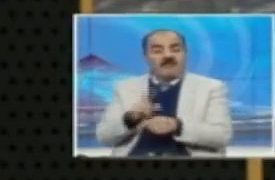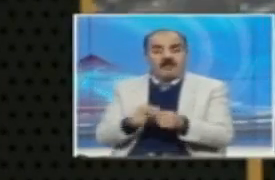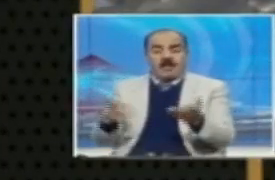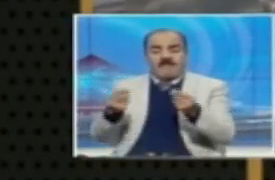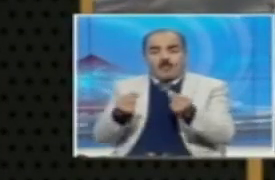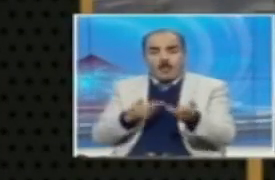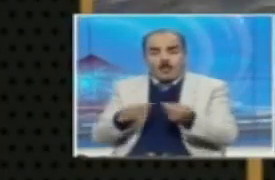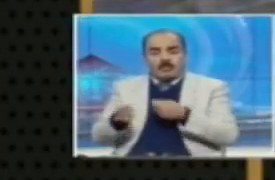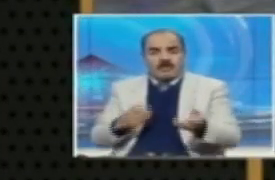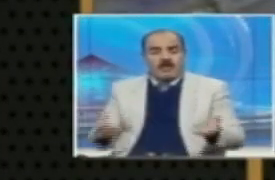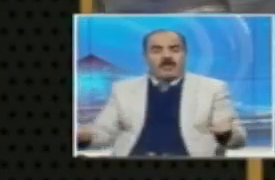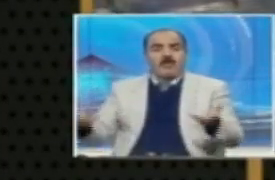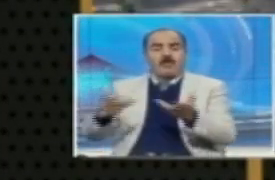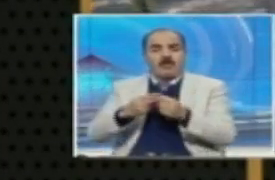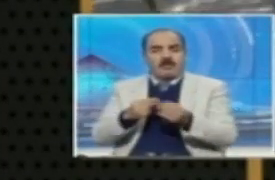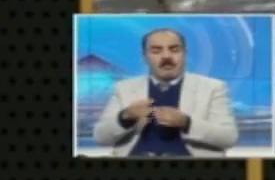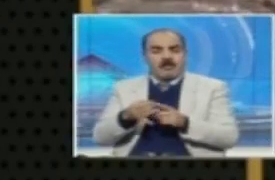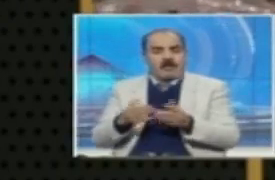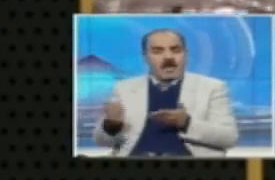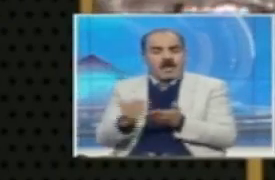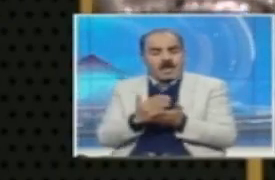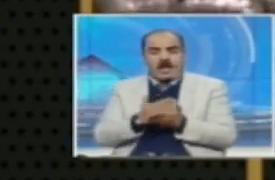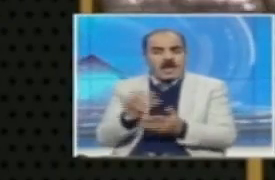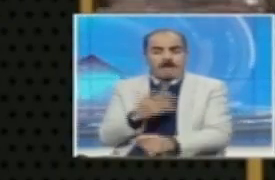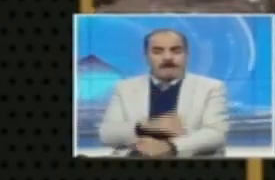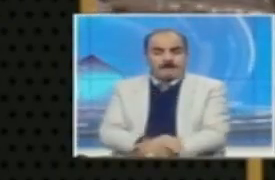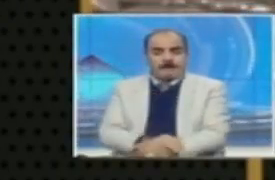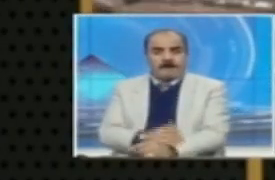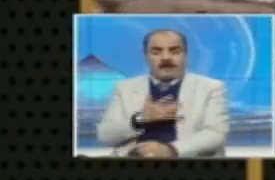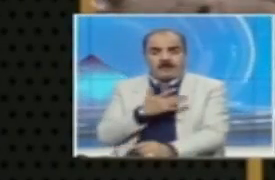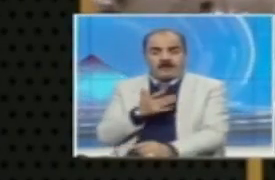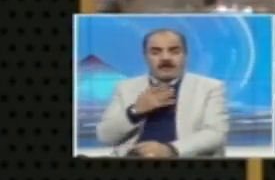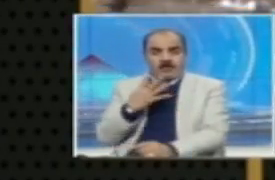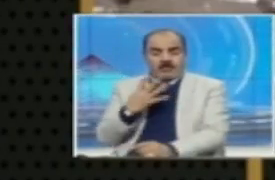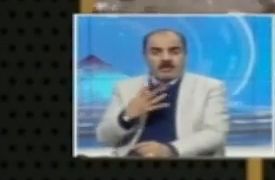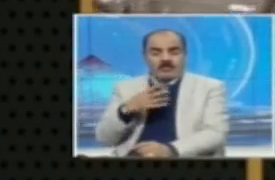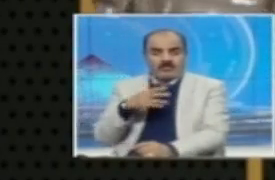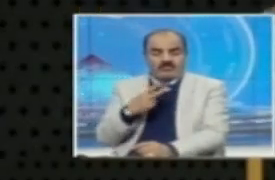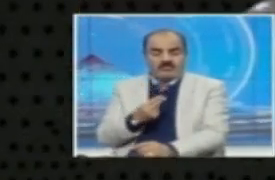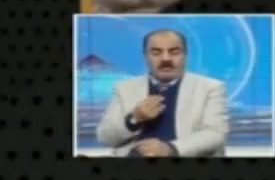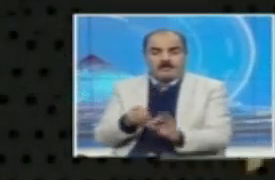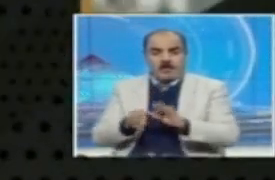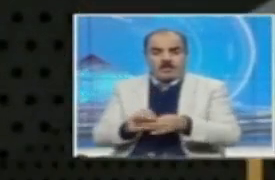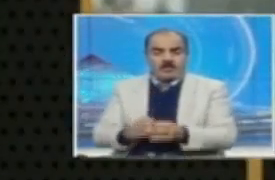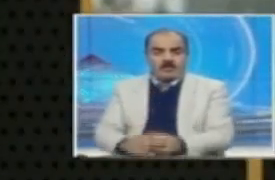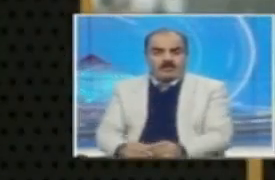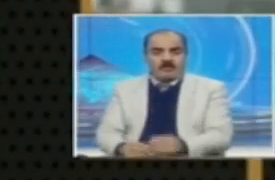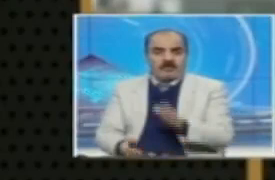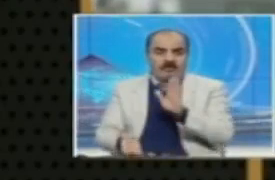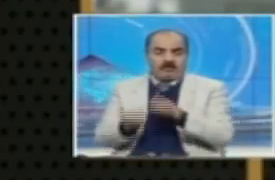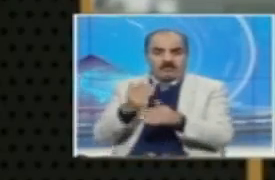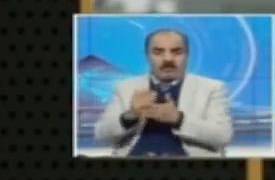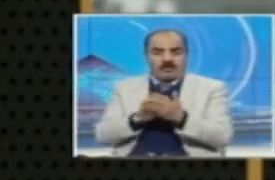القيمة المالية للمواد المخدرة بحوالي 124 مليون جنيه. كما تم